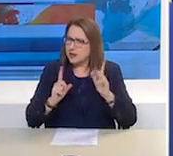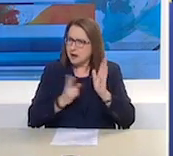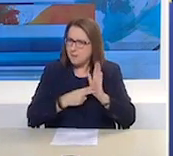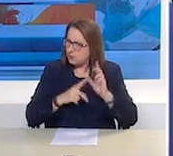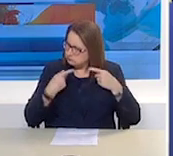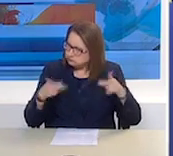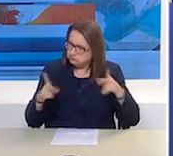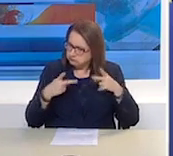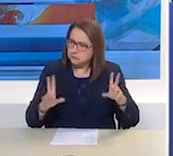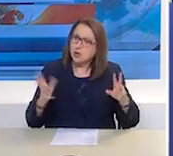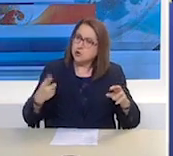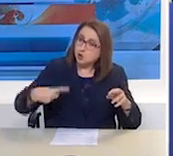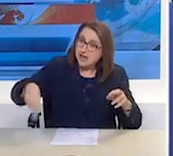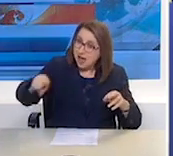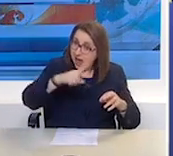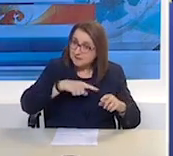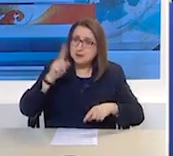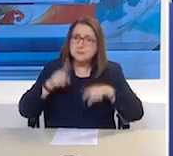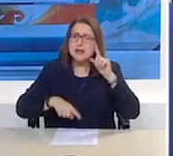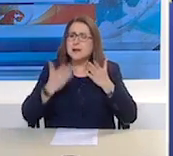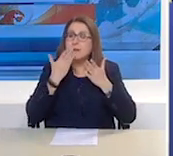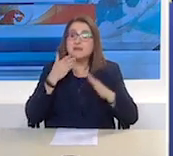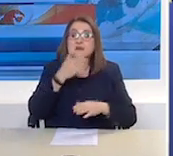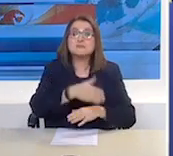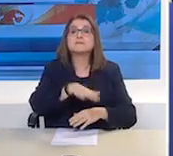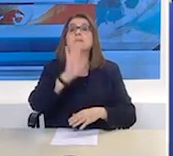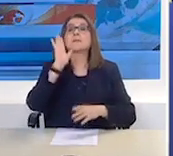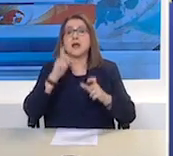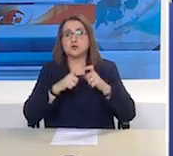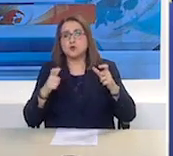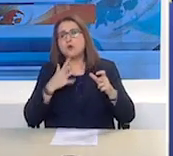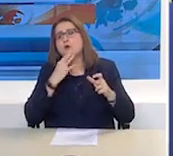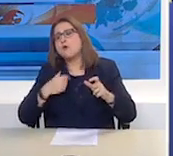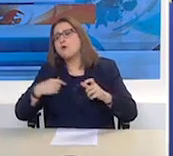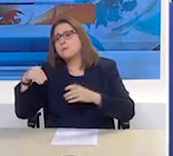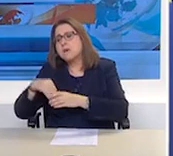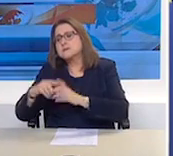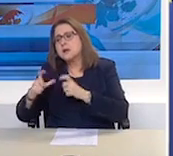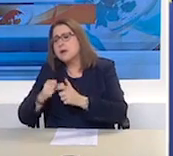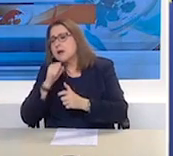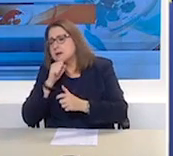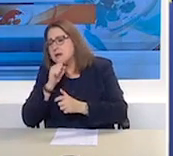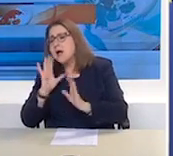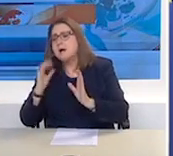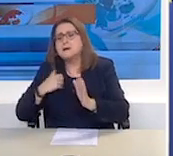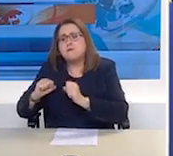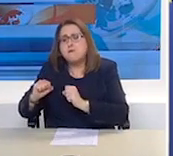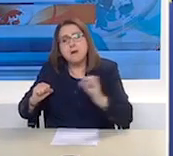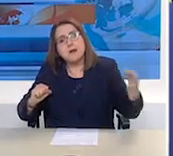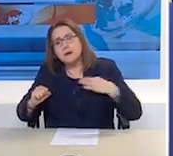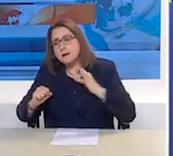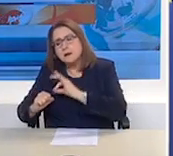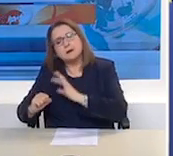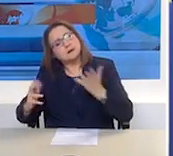λειτουργίας, προβλέπεται για τους μαθητές που μένουν σπίτι για λόγους προστασίας της ατομικής και δημόσιας υγείας η δυνατότητα ταυτόχρονης